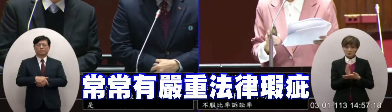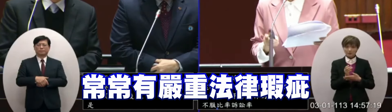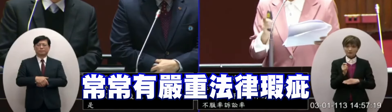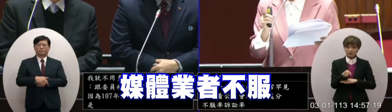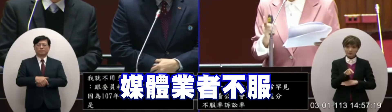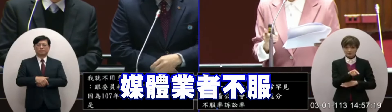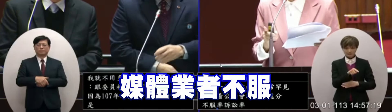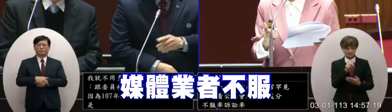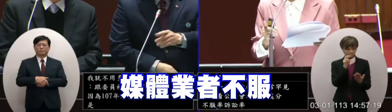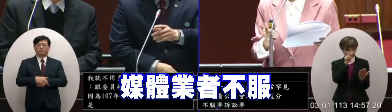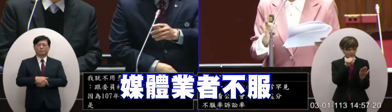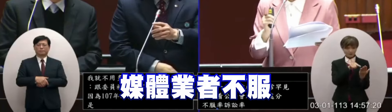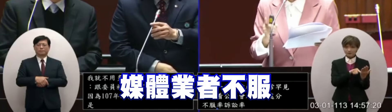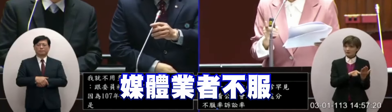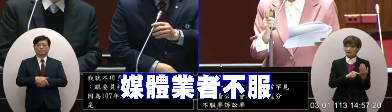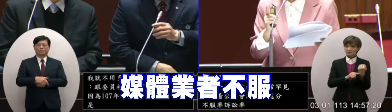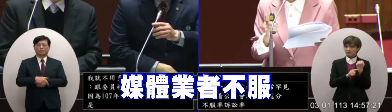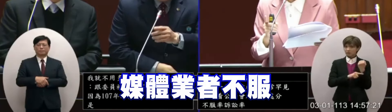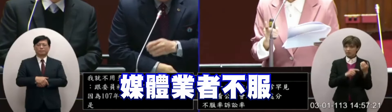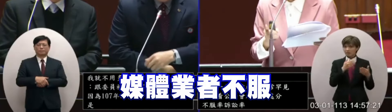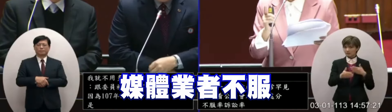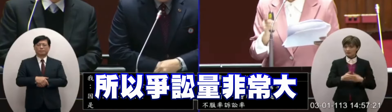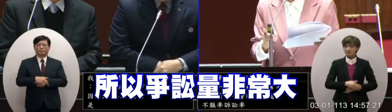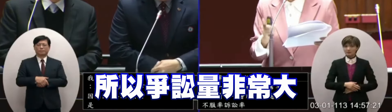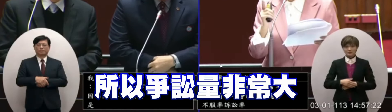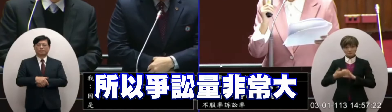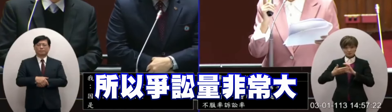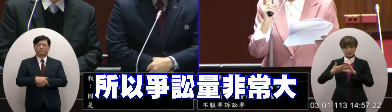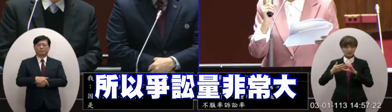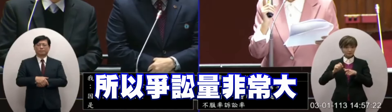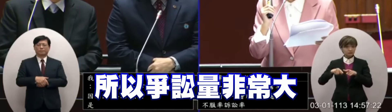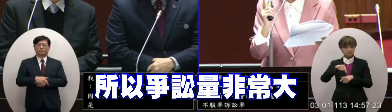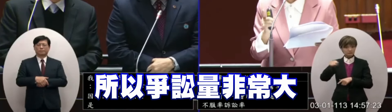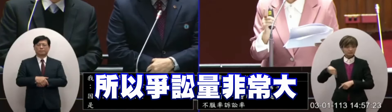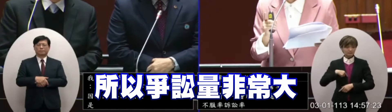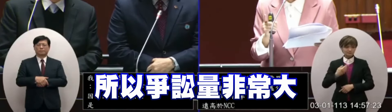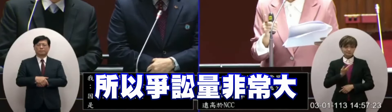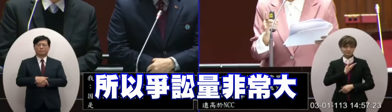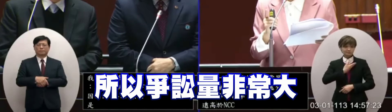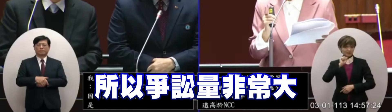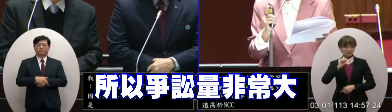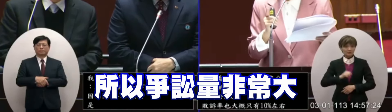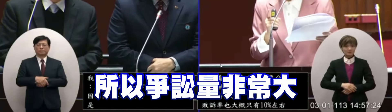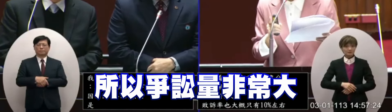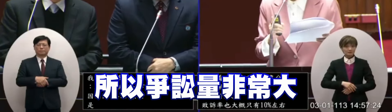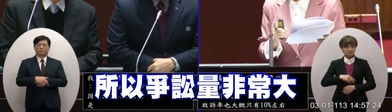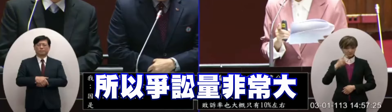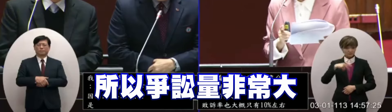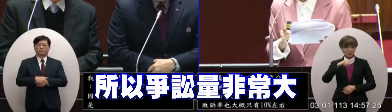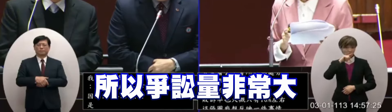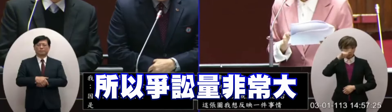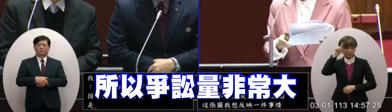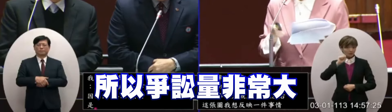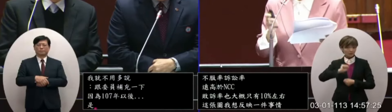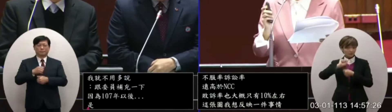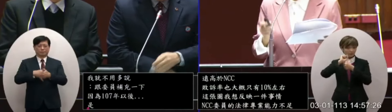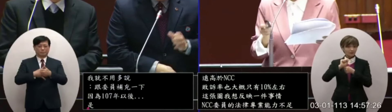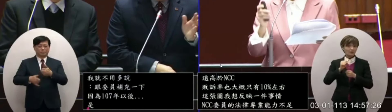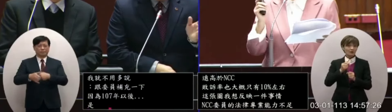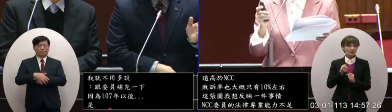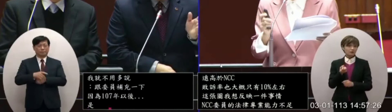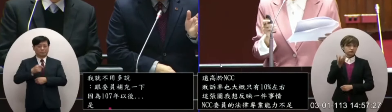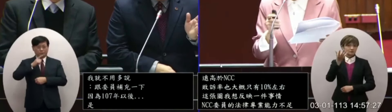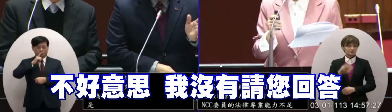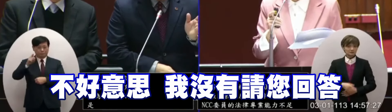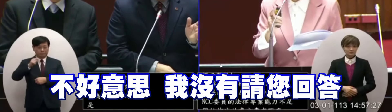瑕疵，媒体业者不服，所以呢，这个争讼的量非常大。 这个